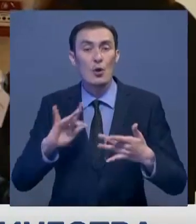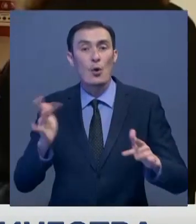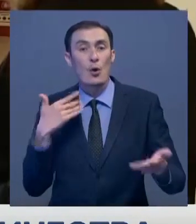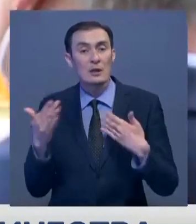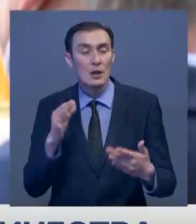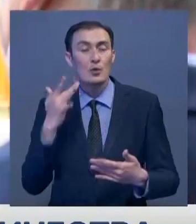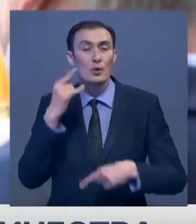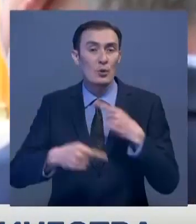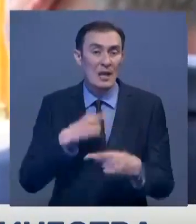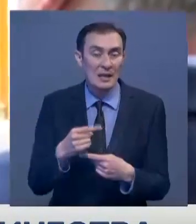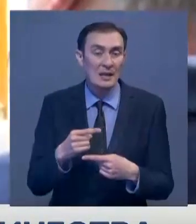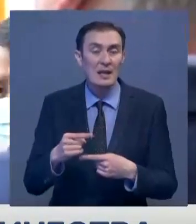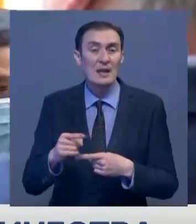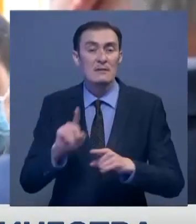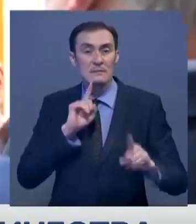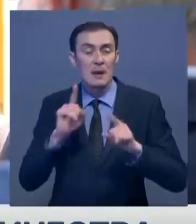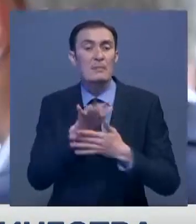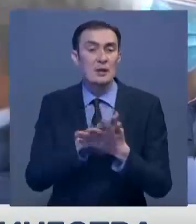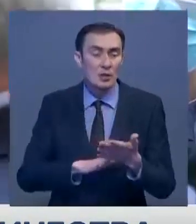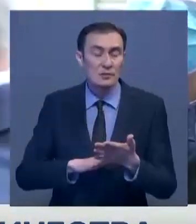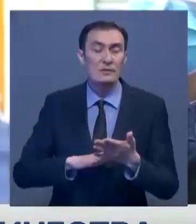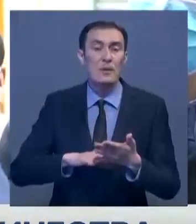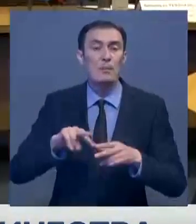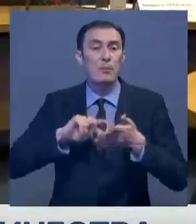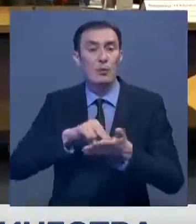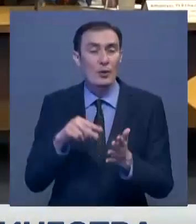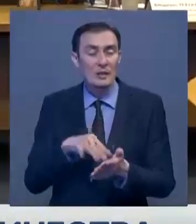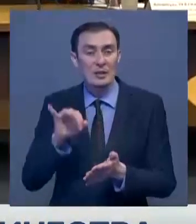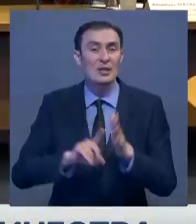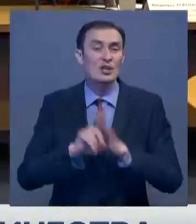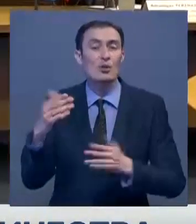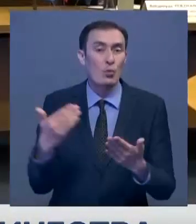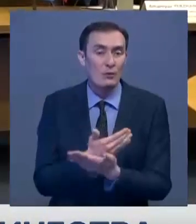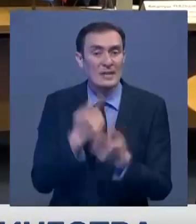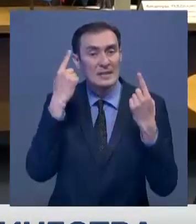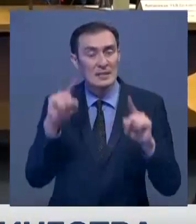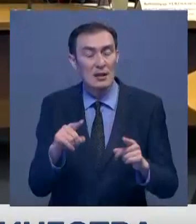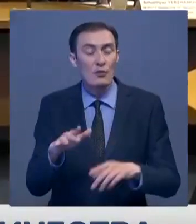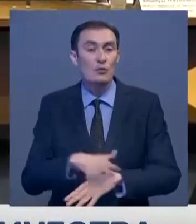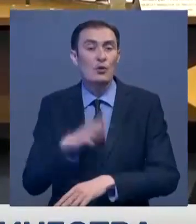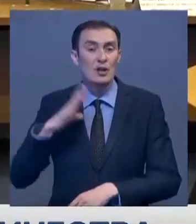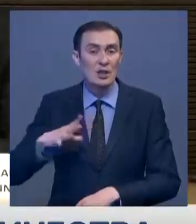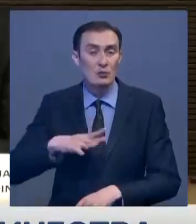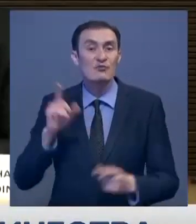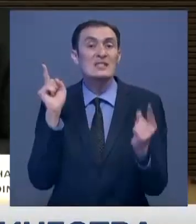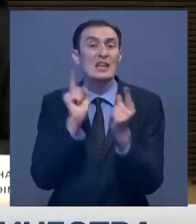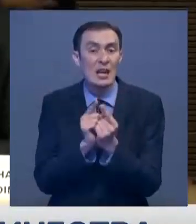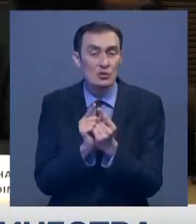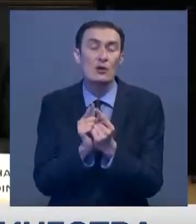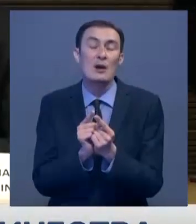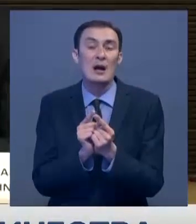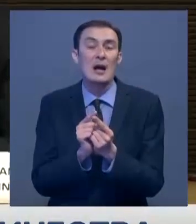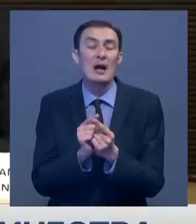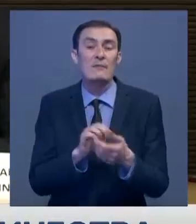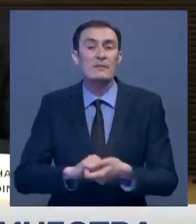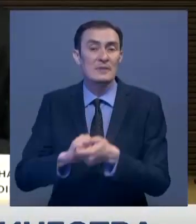Но регулярные вебинары позволили продолжить имеющиеся проекты и начать новые. На долгожданную офлайн-встречу в Ассоциации